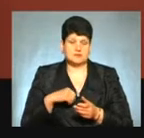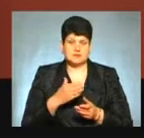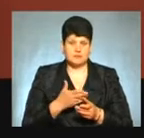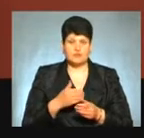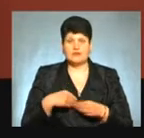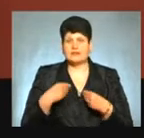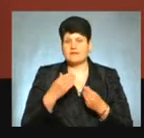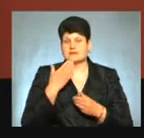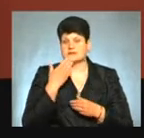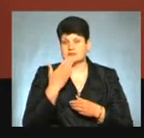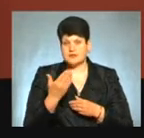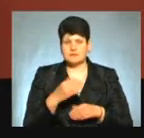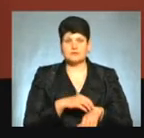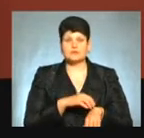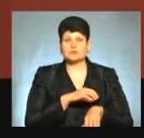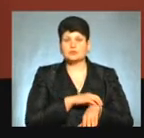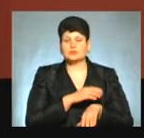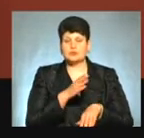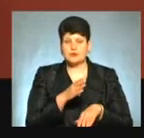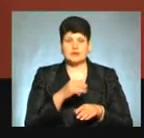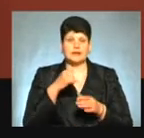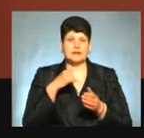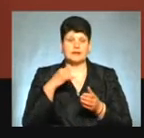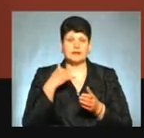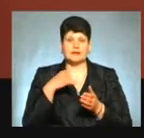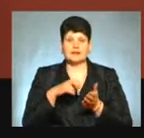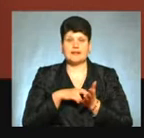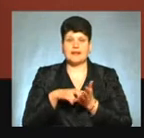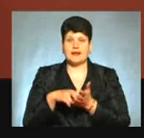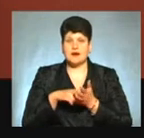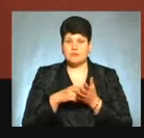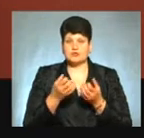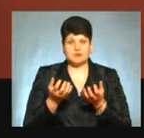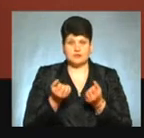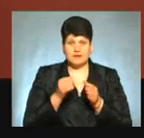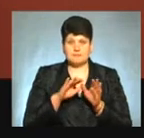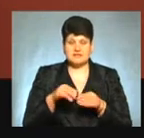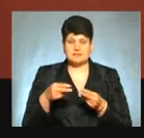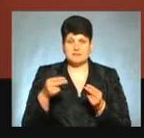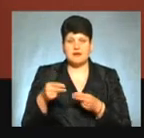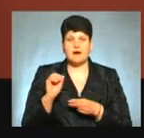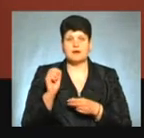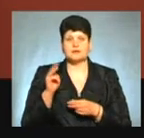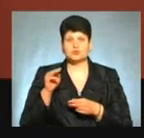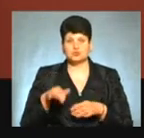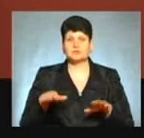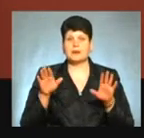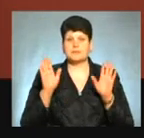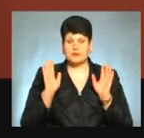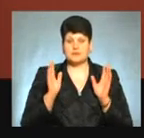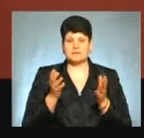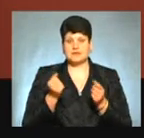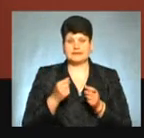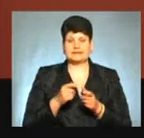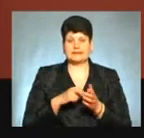він дав запит в Радянський Союз, і телеграма з Радянського Союзу ще не прийшла. Вже після підписання акту капітуляції